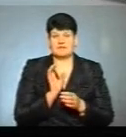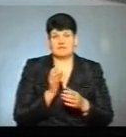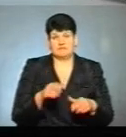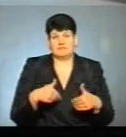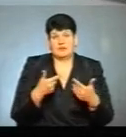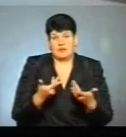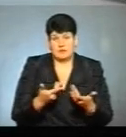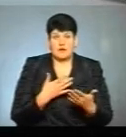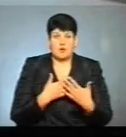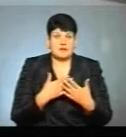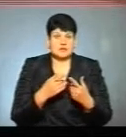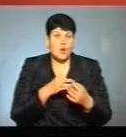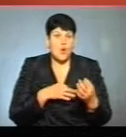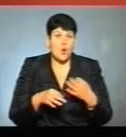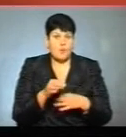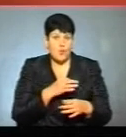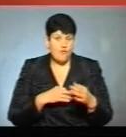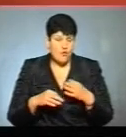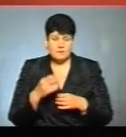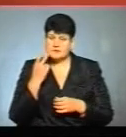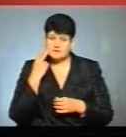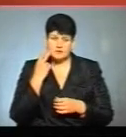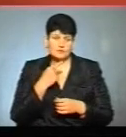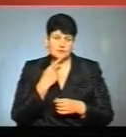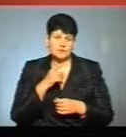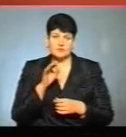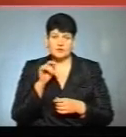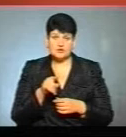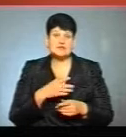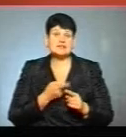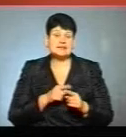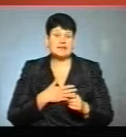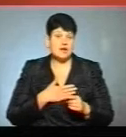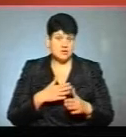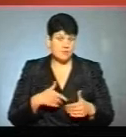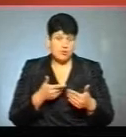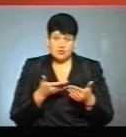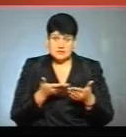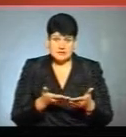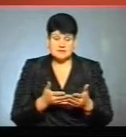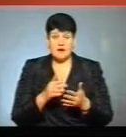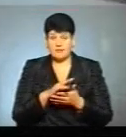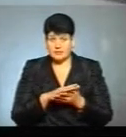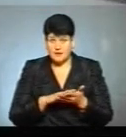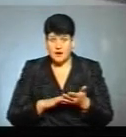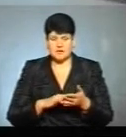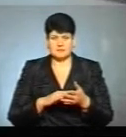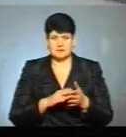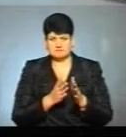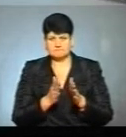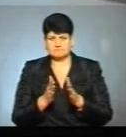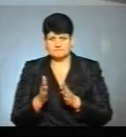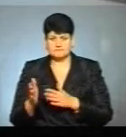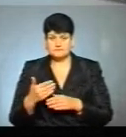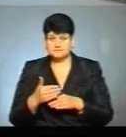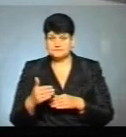громадське обговорення. При цьому ми весь час наголошували на тому, що це наша пропозиція. І далі, відповідно до методики, ми послідовно рухаємося.